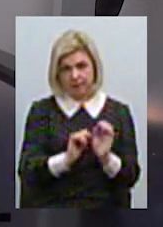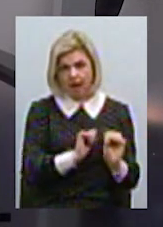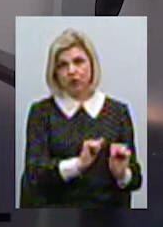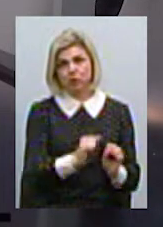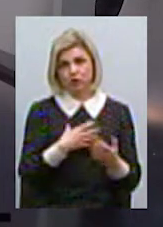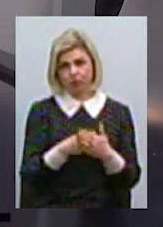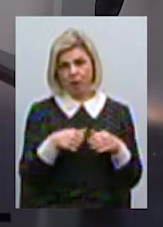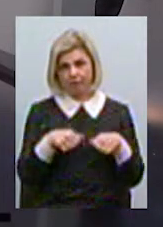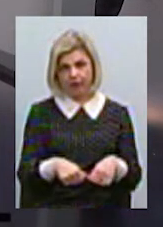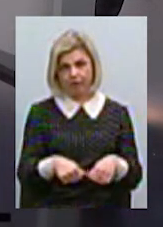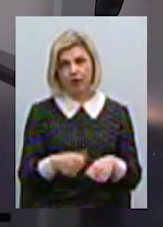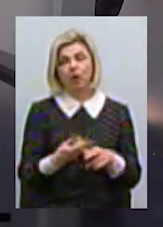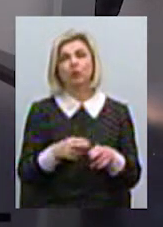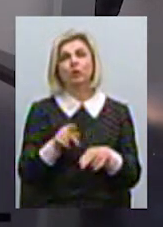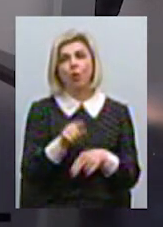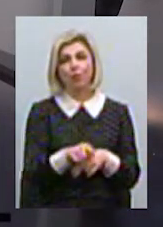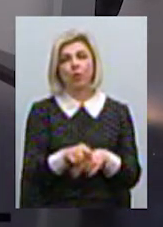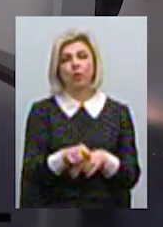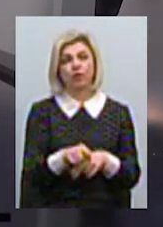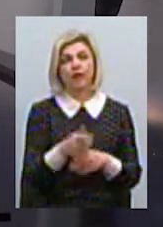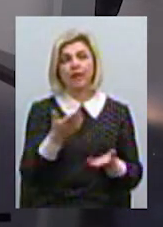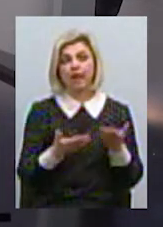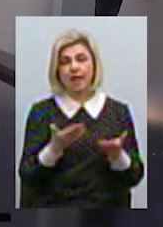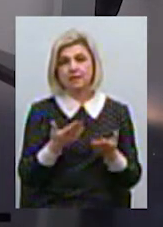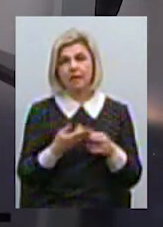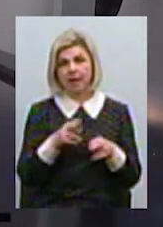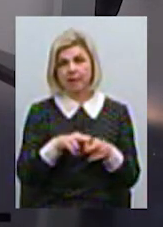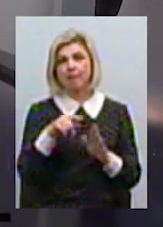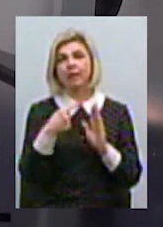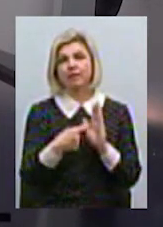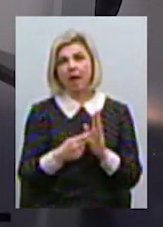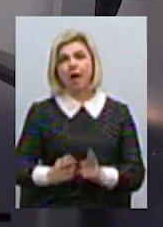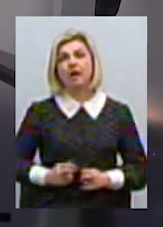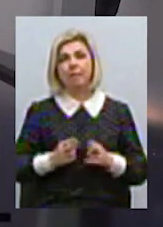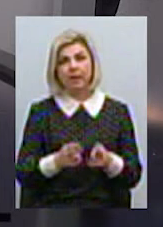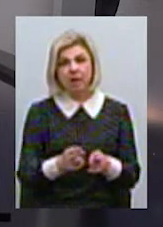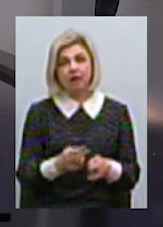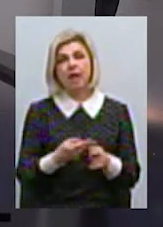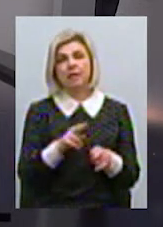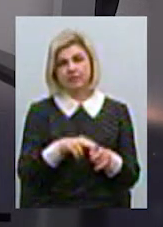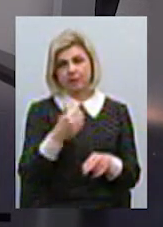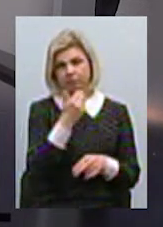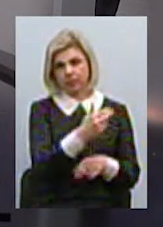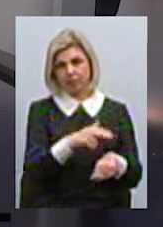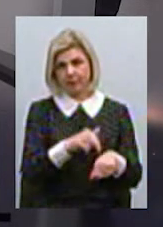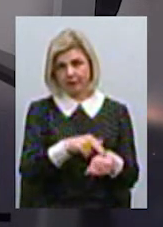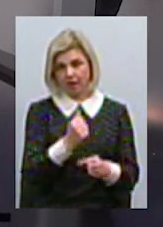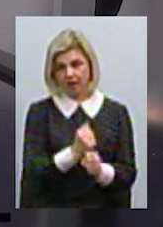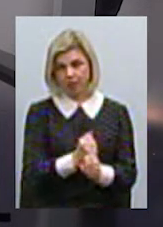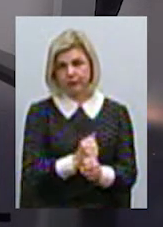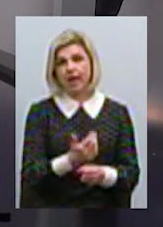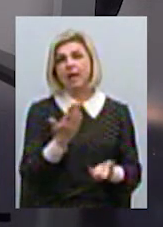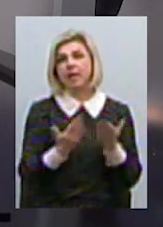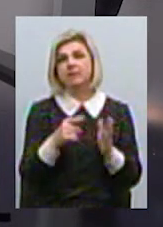Тому ми говоримо, що якщо це питання кримінального провадження, це питання правоохоронних органів. Якщо ми говоримо